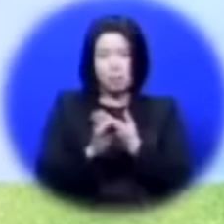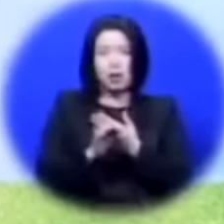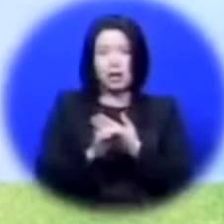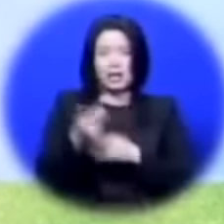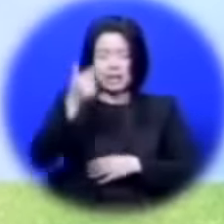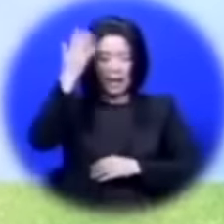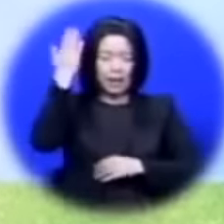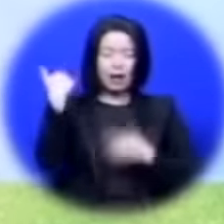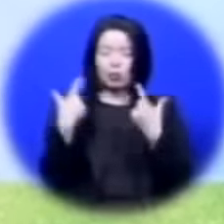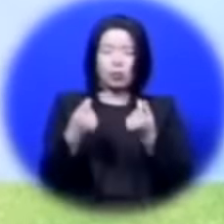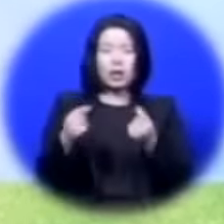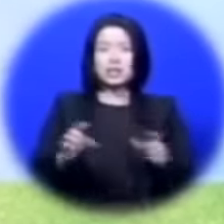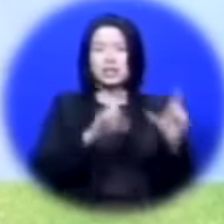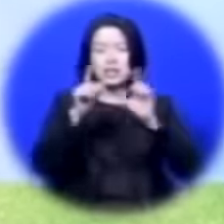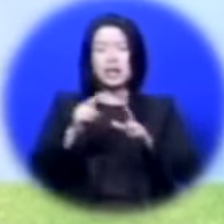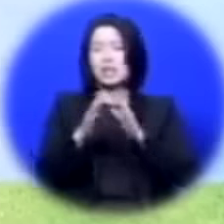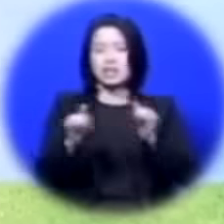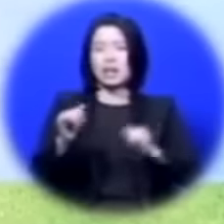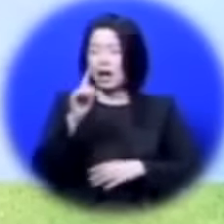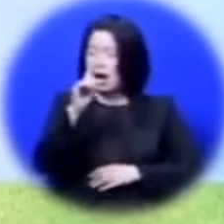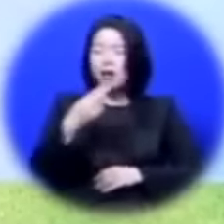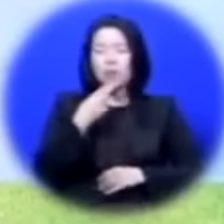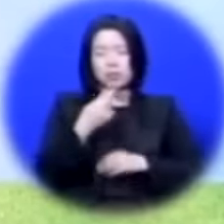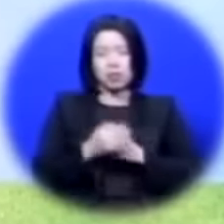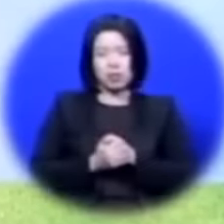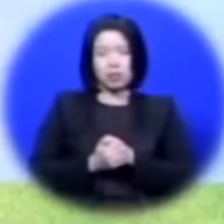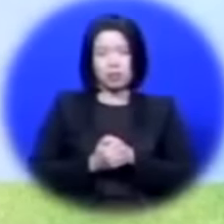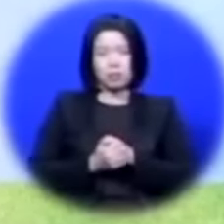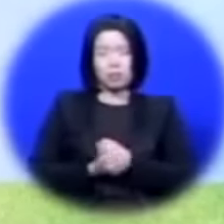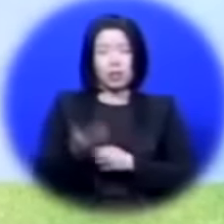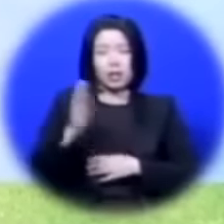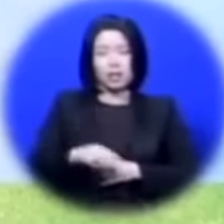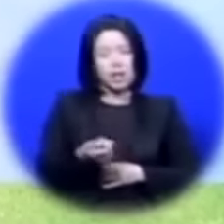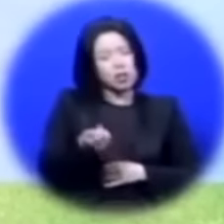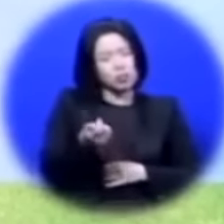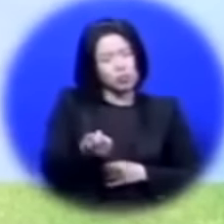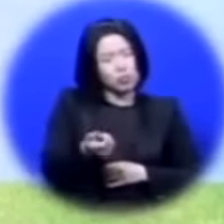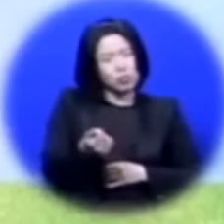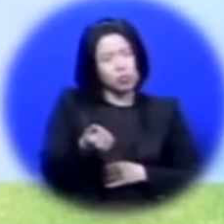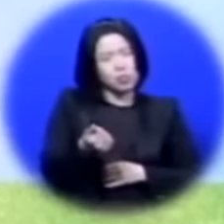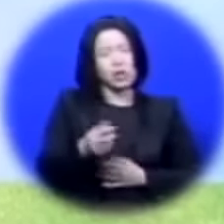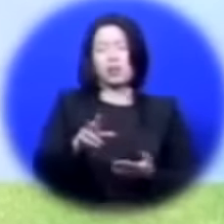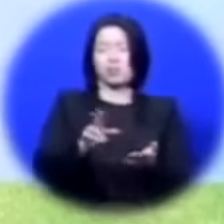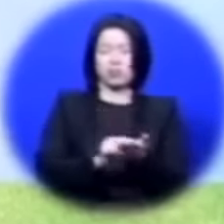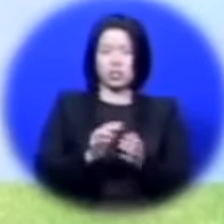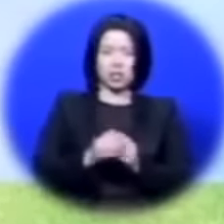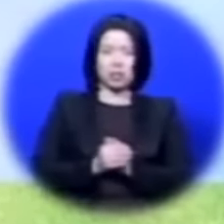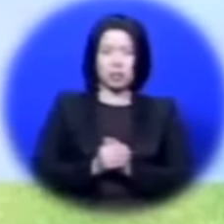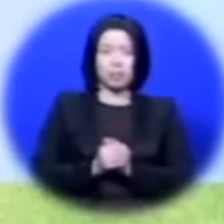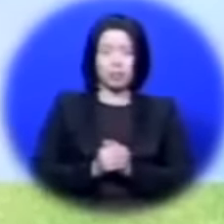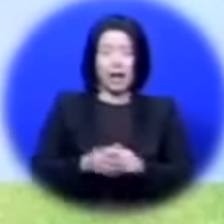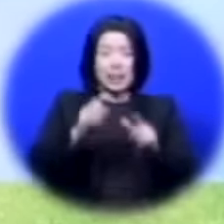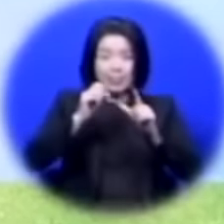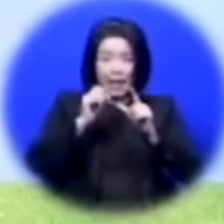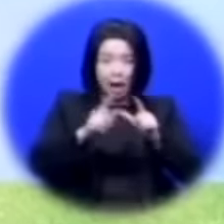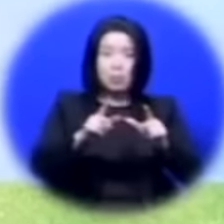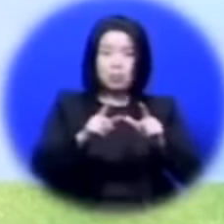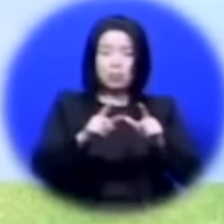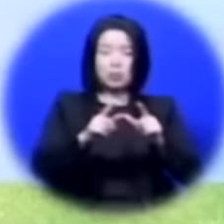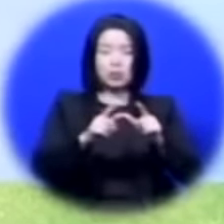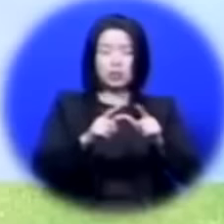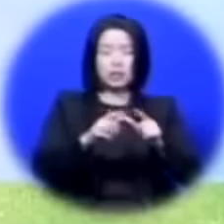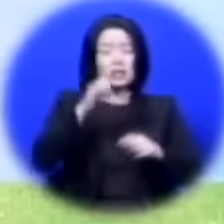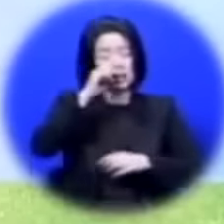아무도 없어요 그런데 소수인게 문제인 거죠 대부분은 그냥